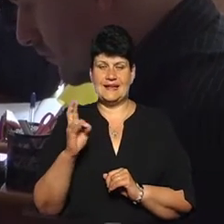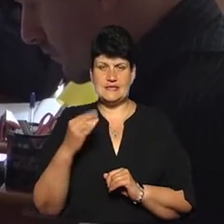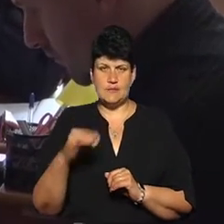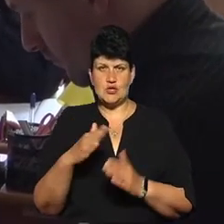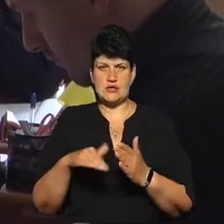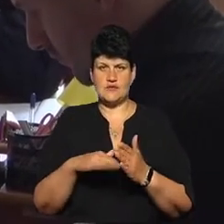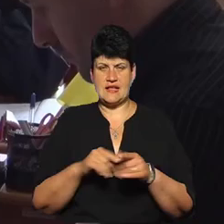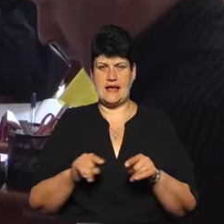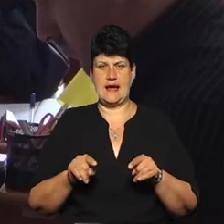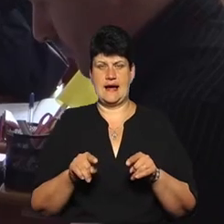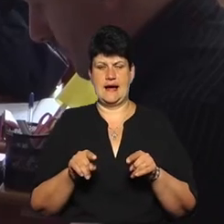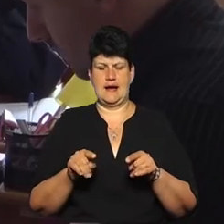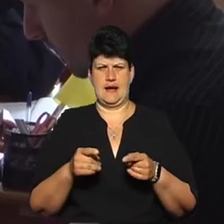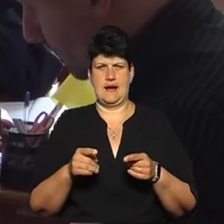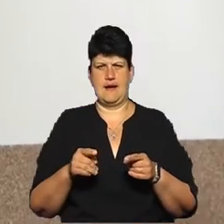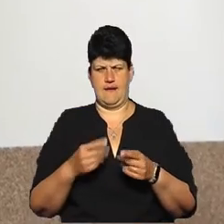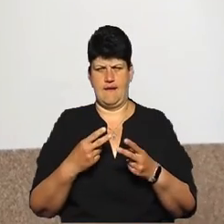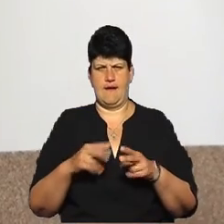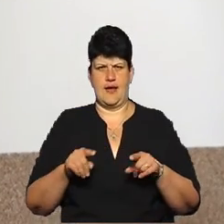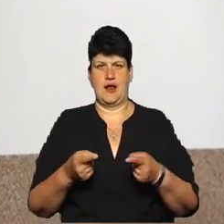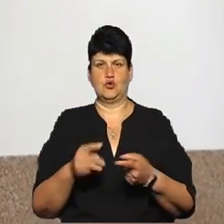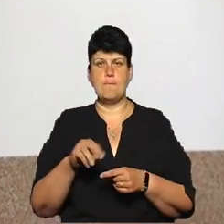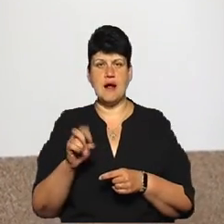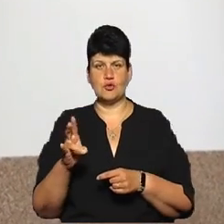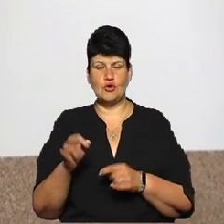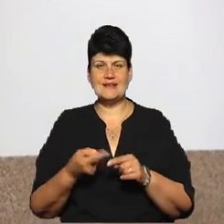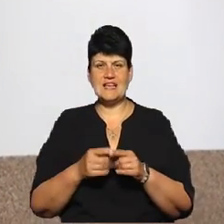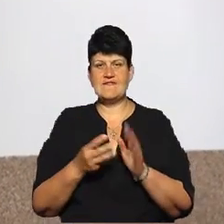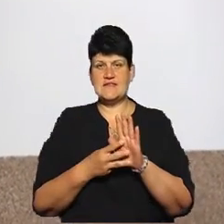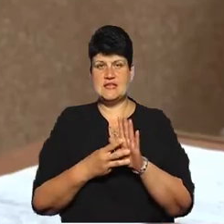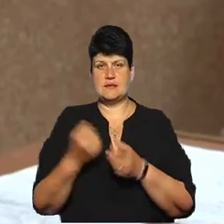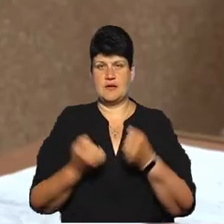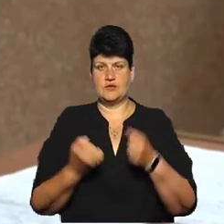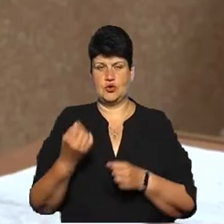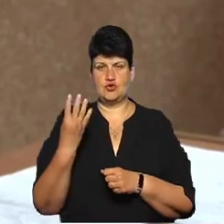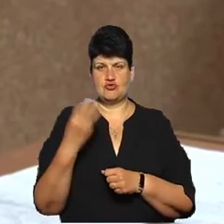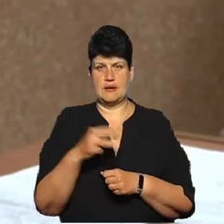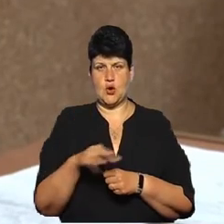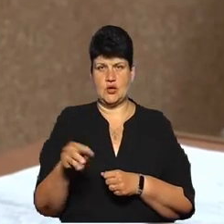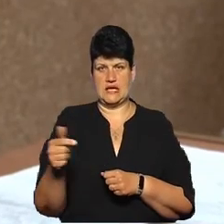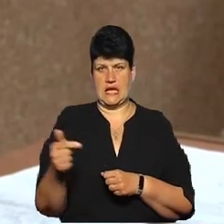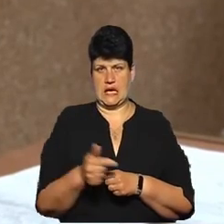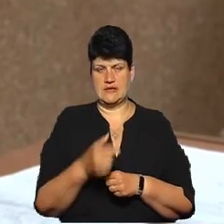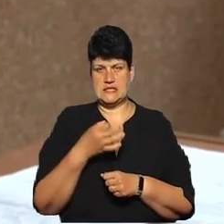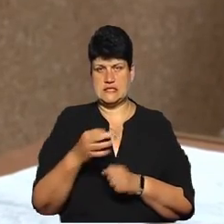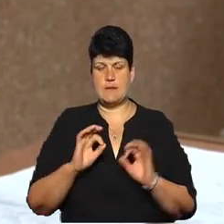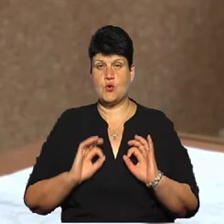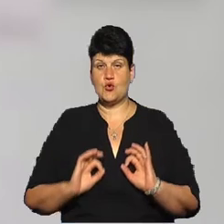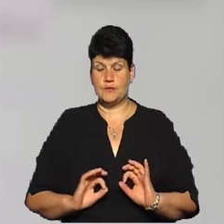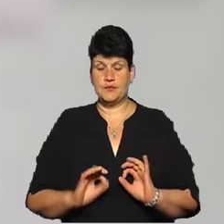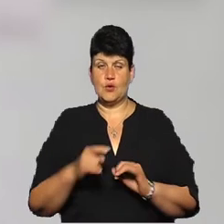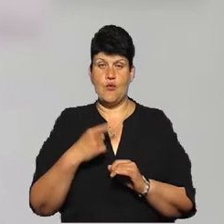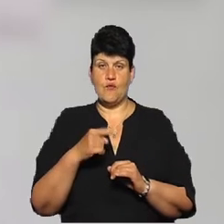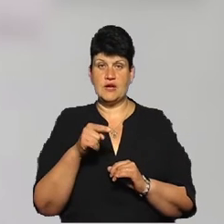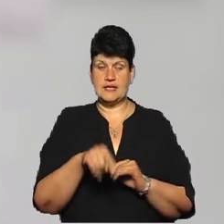арешту на майно, яке вилучили у волонтерів. Це 8 автомобілів і понад 4 мільйони гривень, розповів прокурор. За його словами,